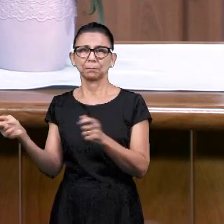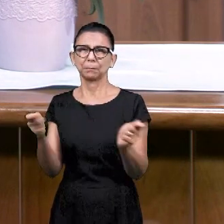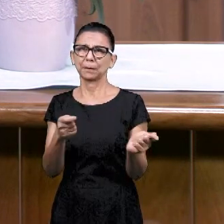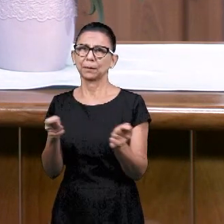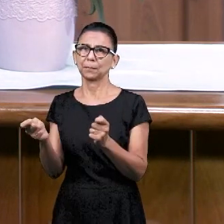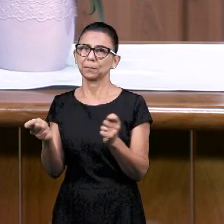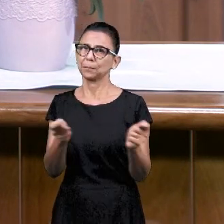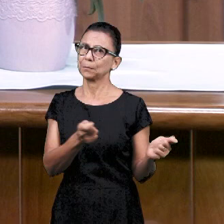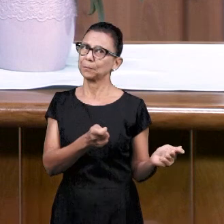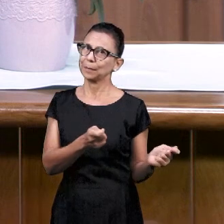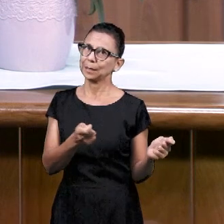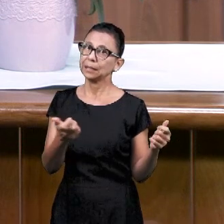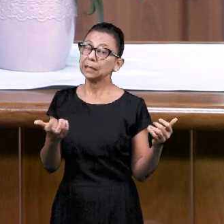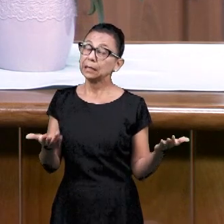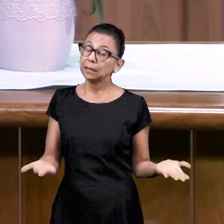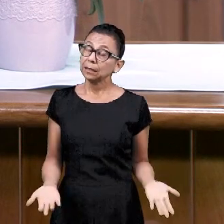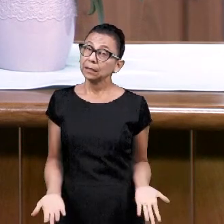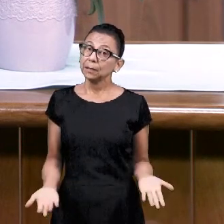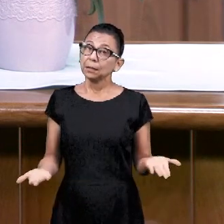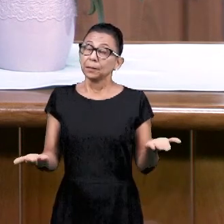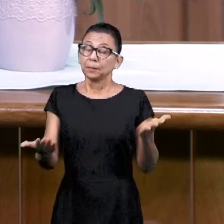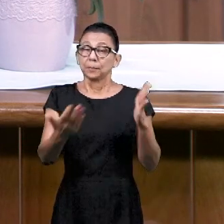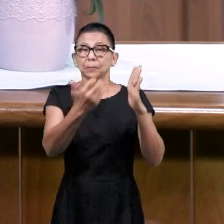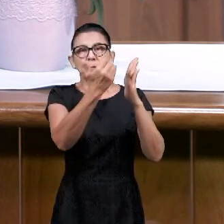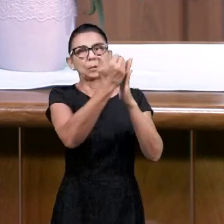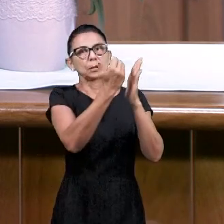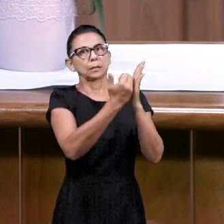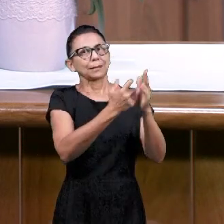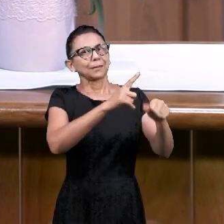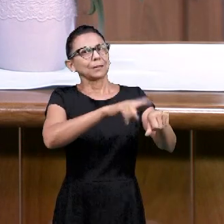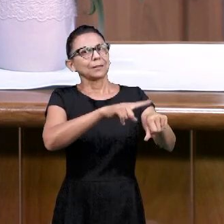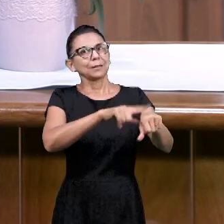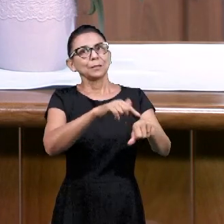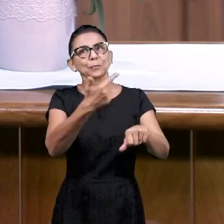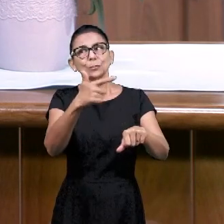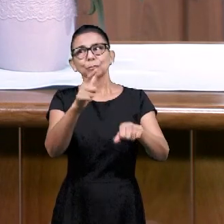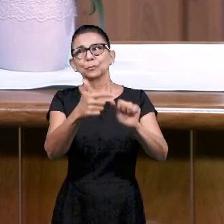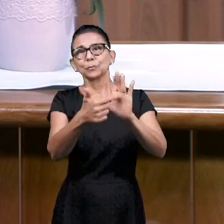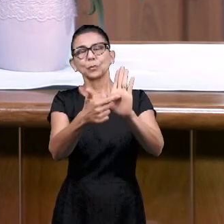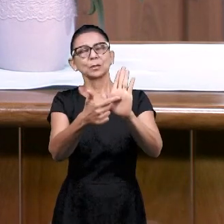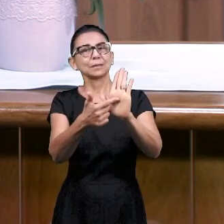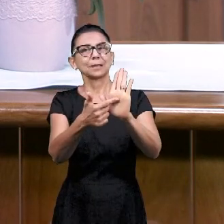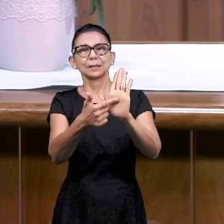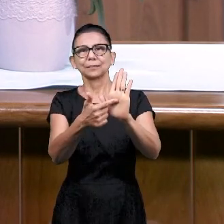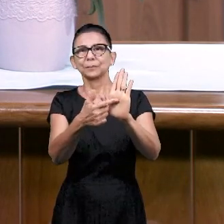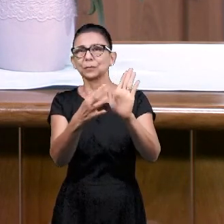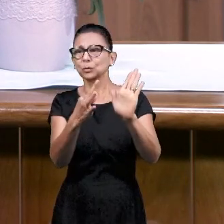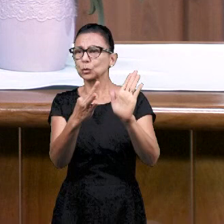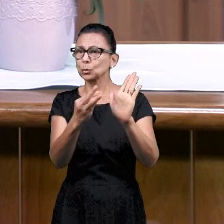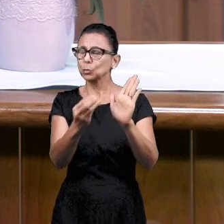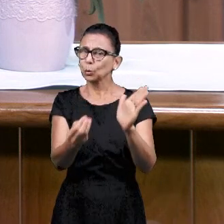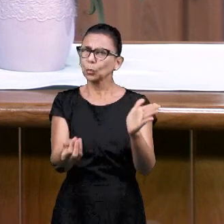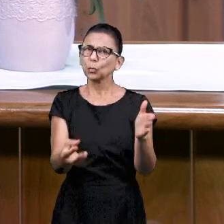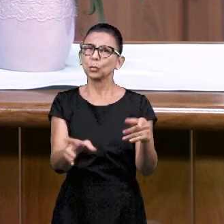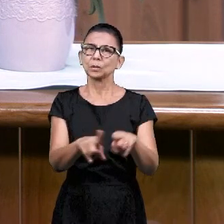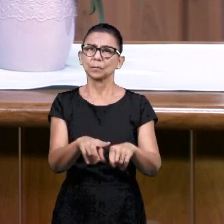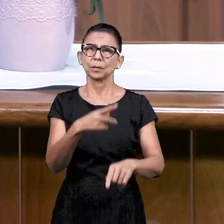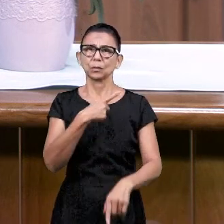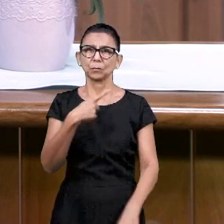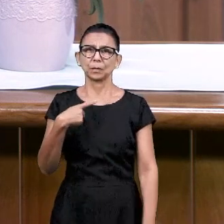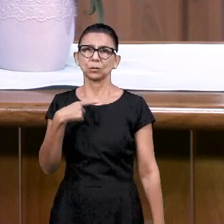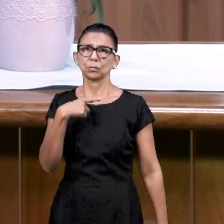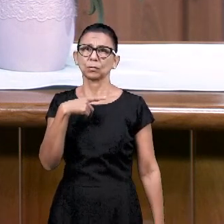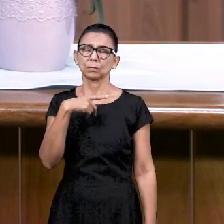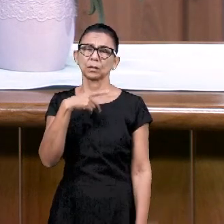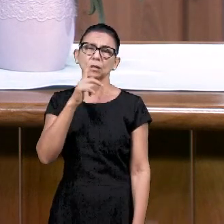avons, ce n'est pas possible de montrer toutes ces vidéos. On n'a pas le temps pour cela. Le pasteur Jodetti d'ailleurs a